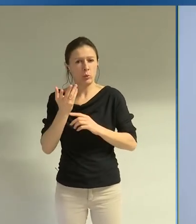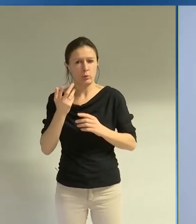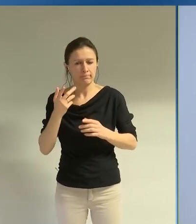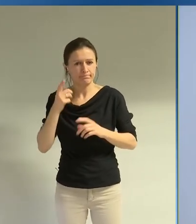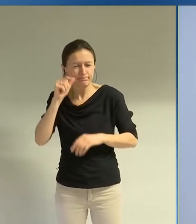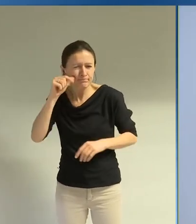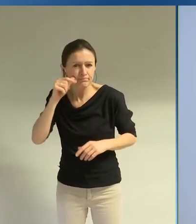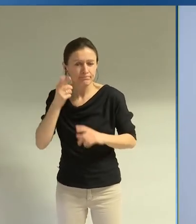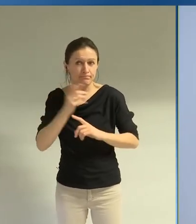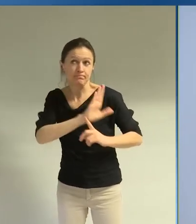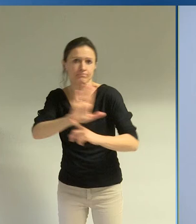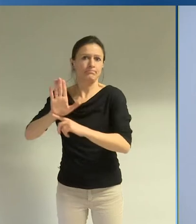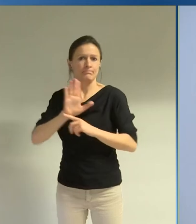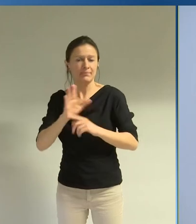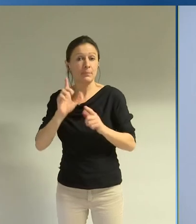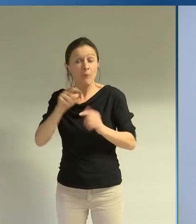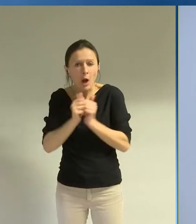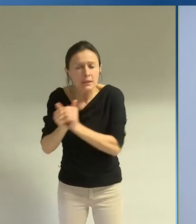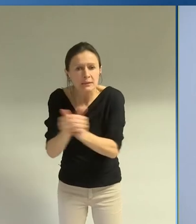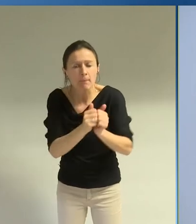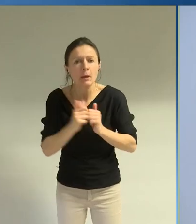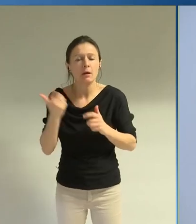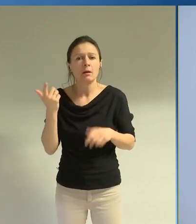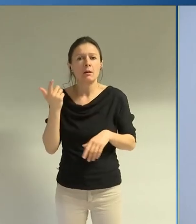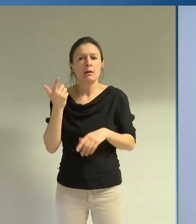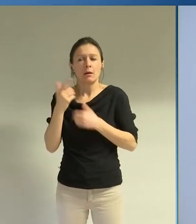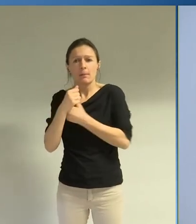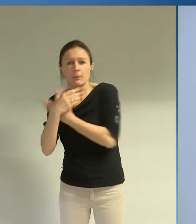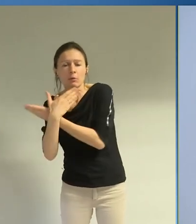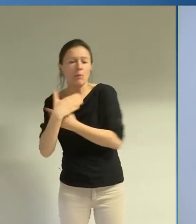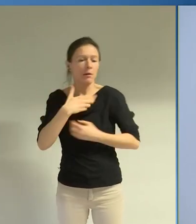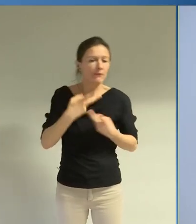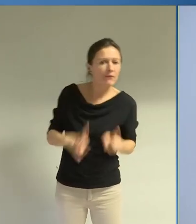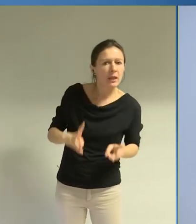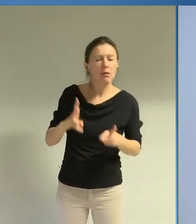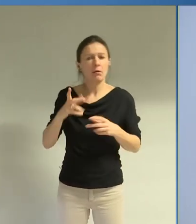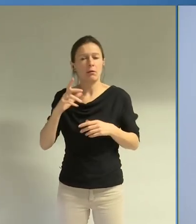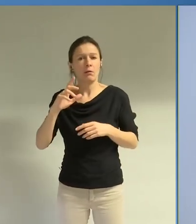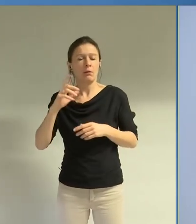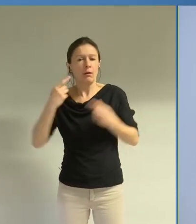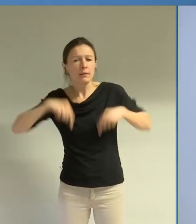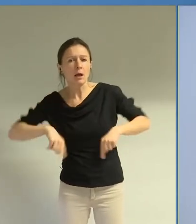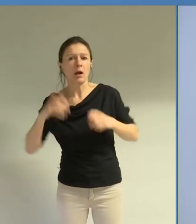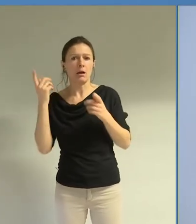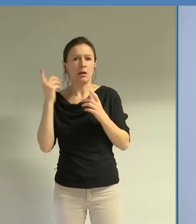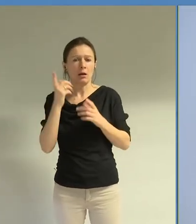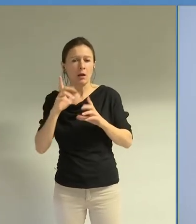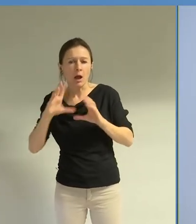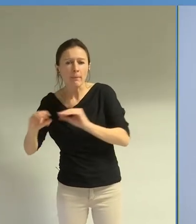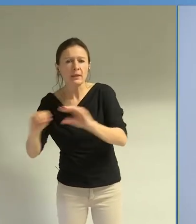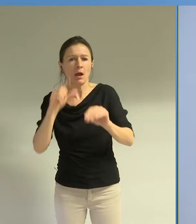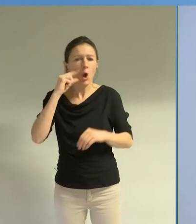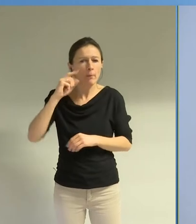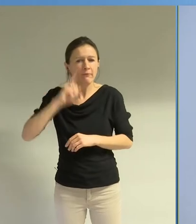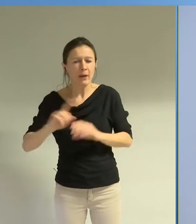collectivités habitants commerçants en continuant à rénover le patrimoine inestimable de coeur de grenoble pour le rendre encore plus